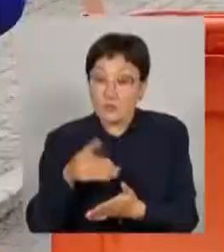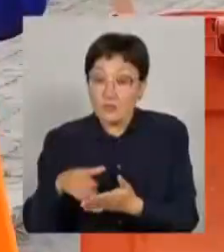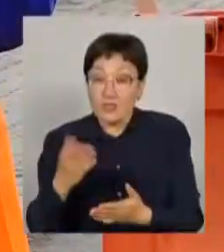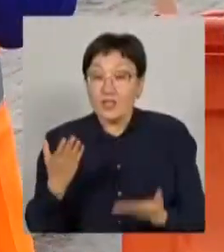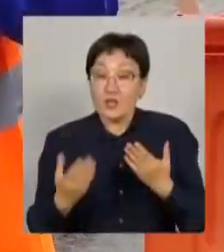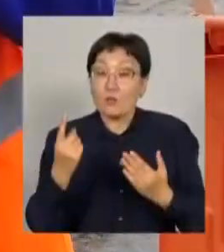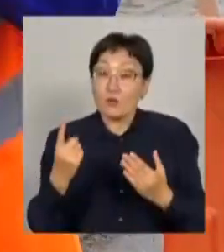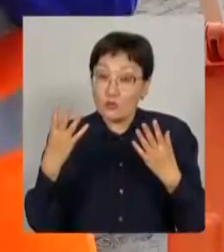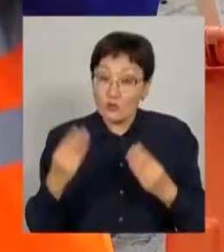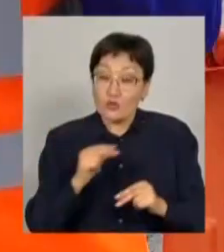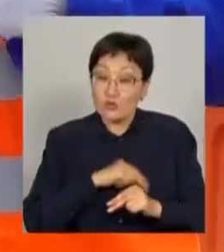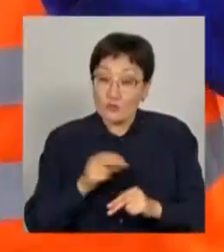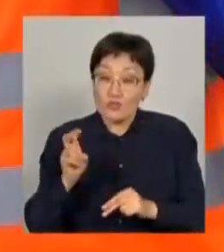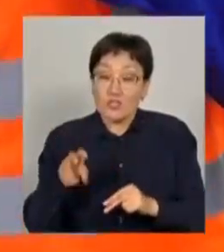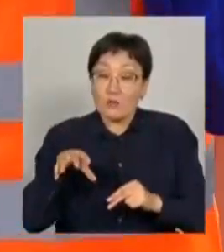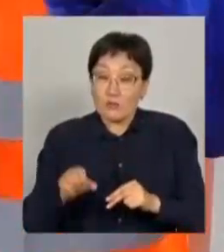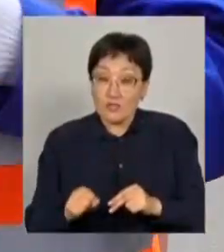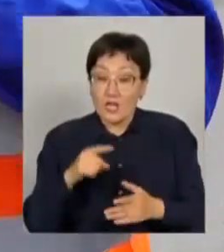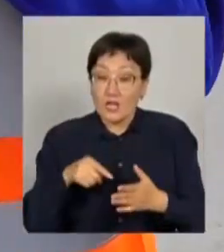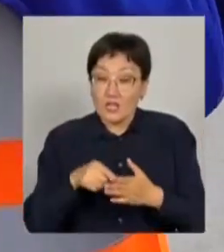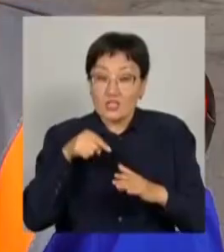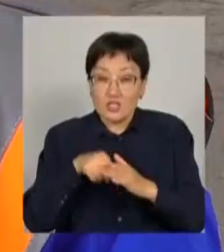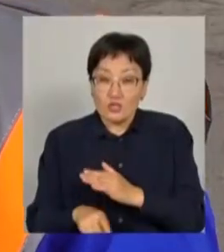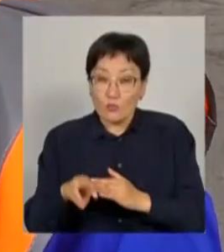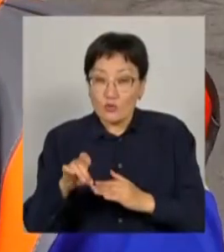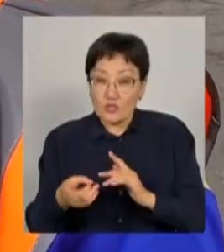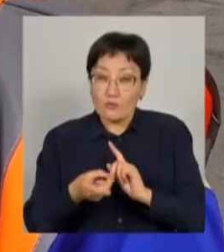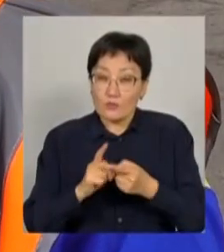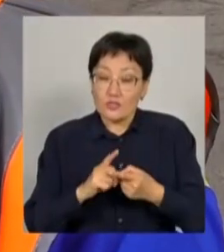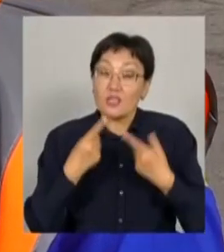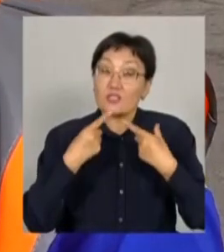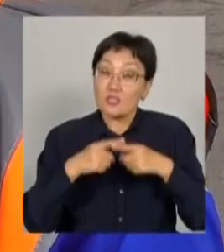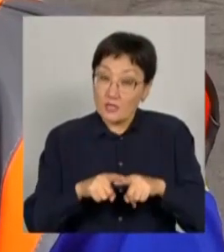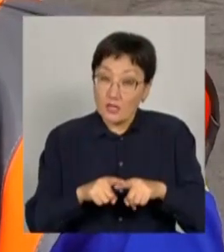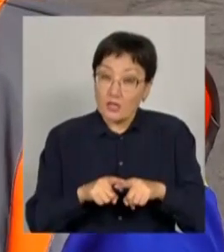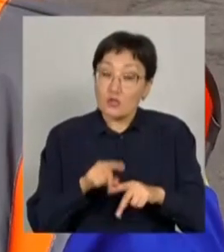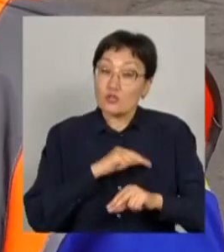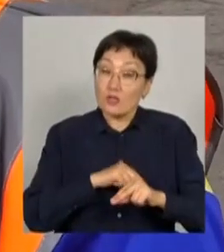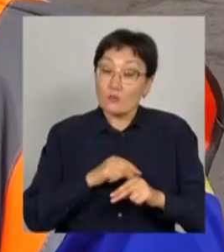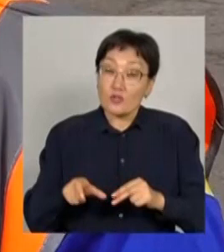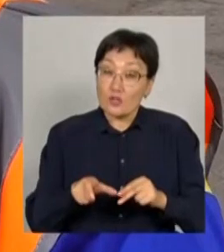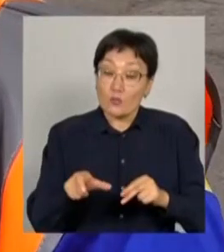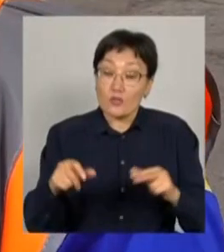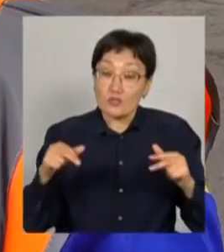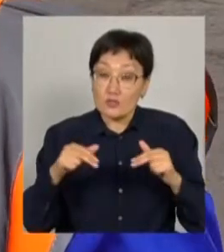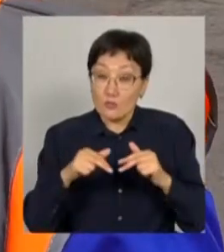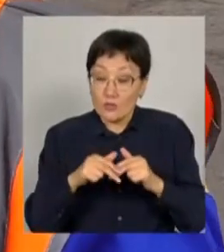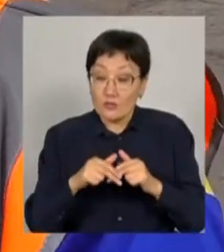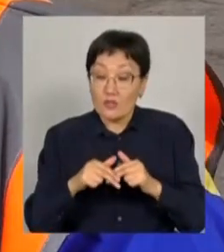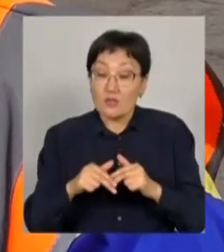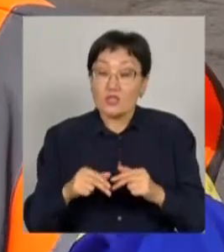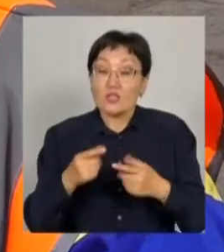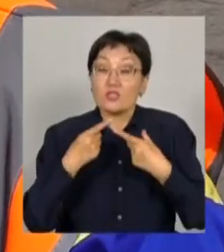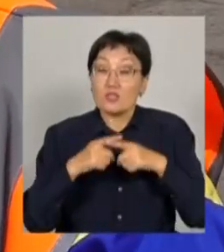шықпай қалсақ, қаланышы мусорға айналып кетеді. Бізде техникалар шығып атыр, тротуарный техника бар,